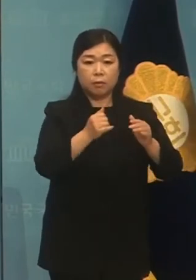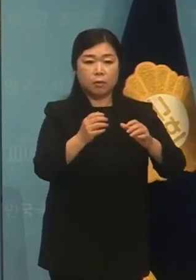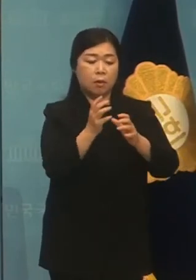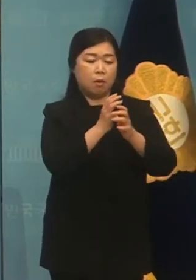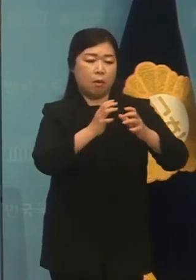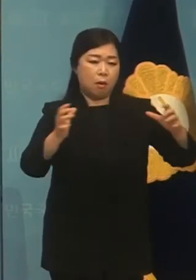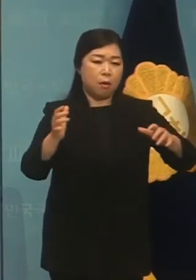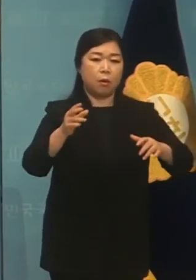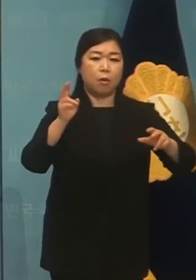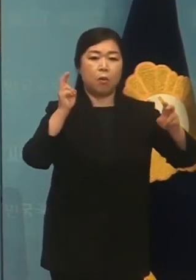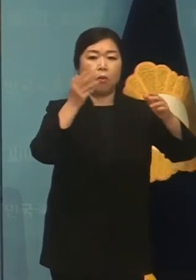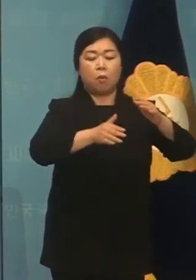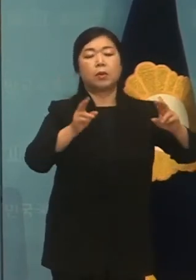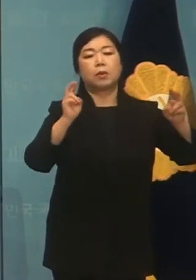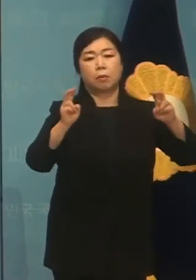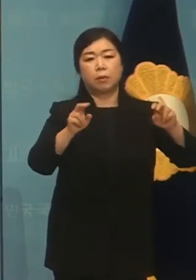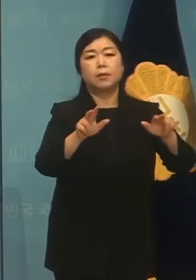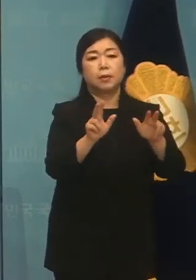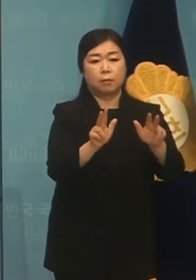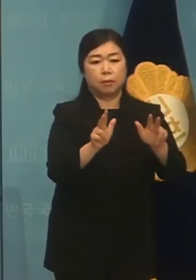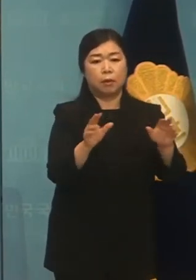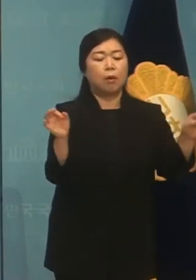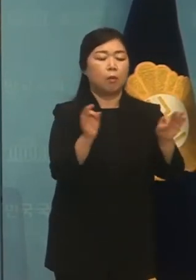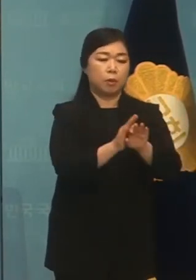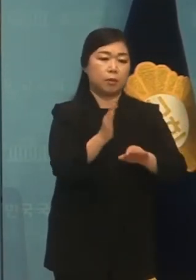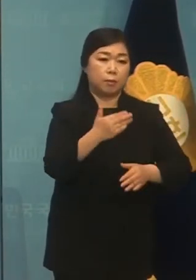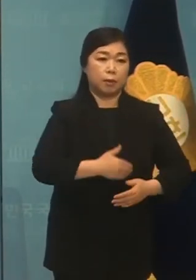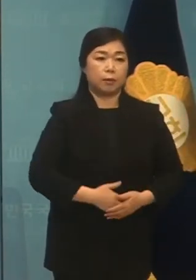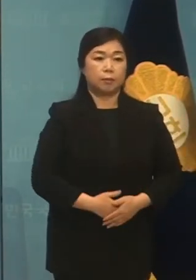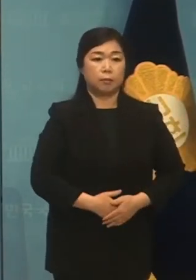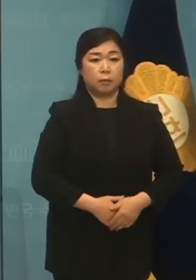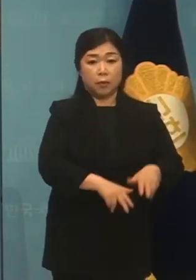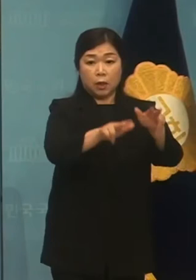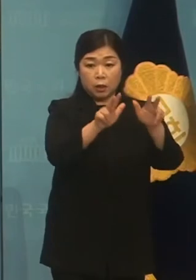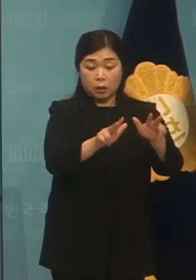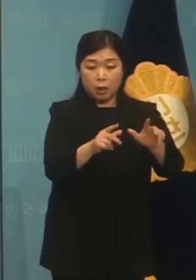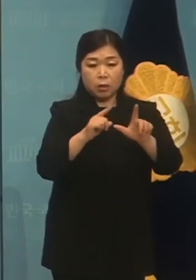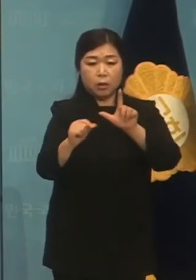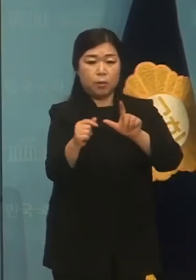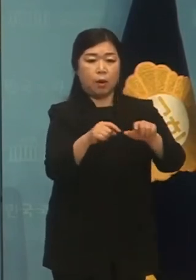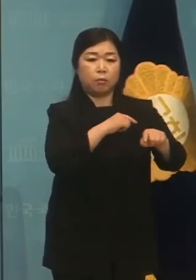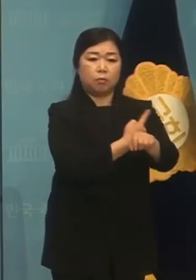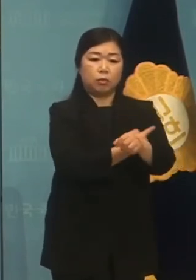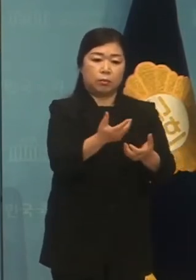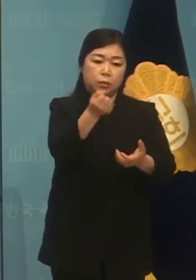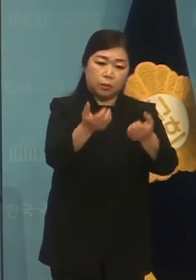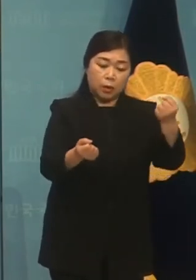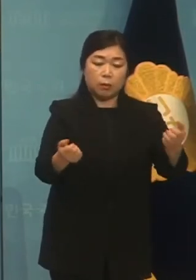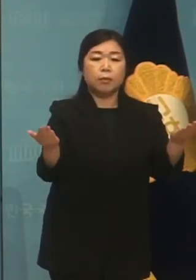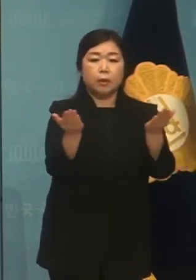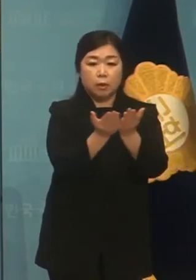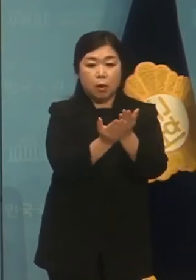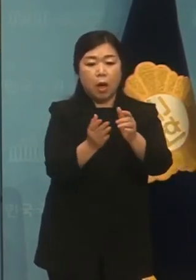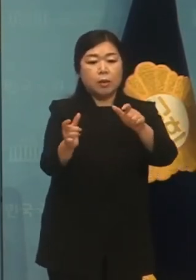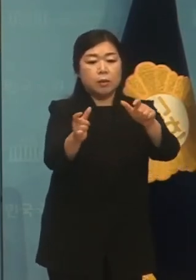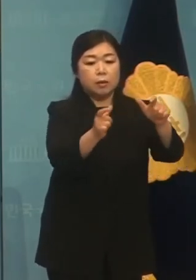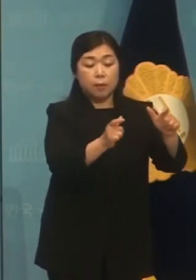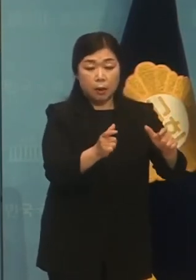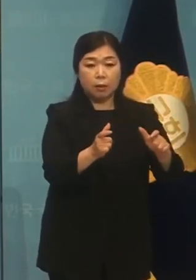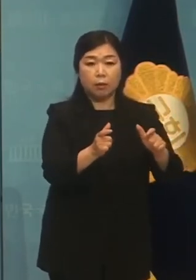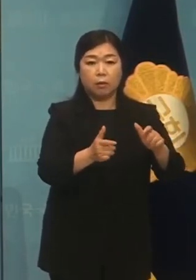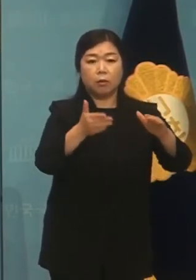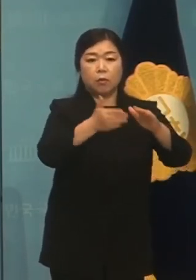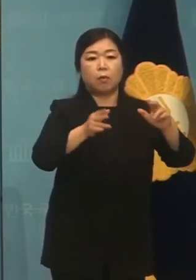지방 공기업은 이제 이 시대에는 없어져야 합니다. 이제는 지방 분권 시대에 맞춰서 지방